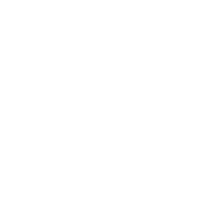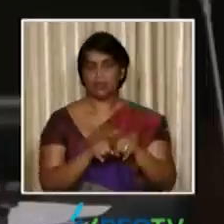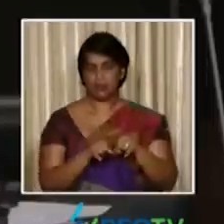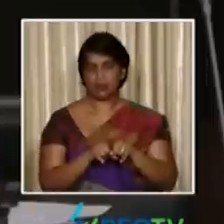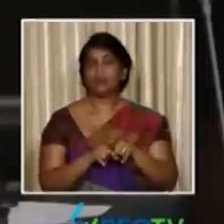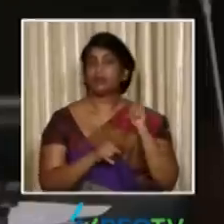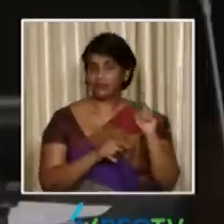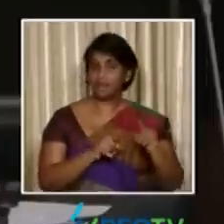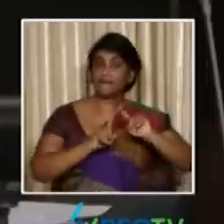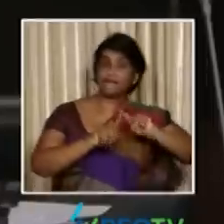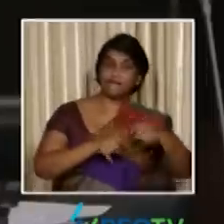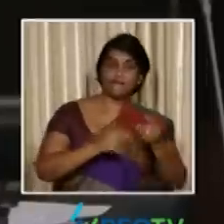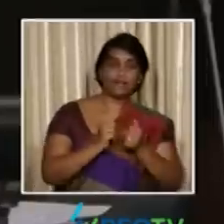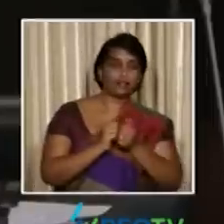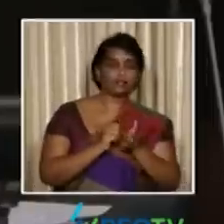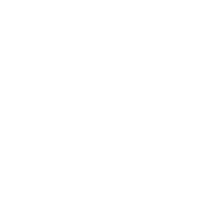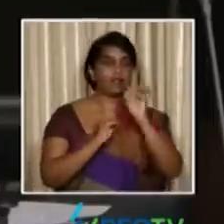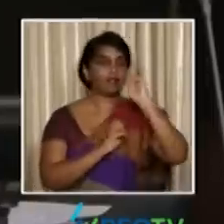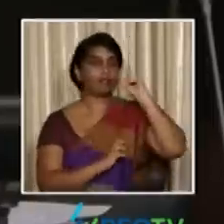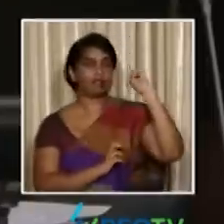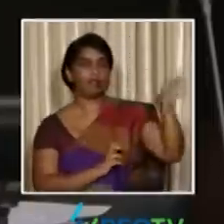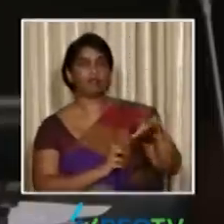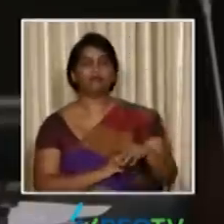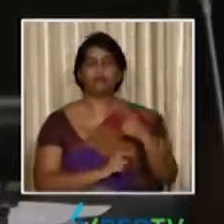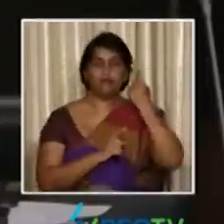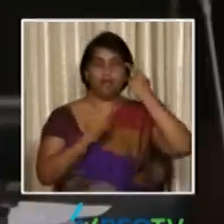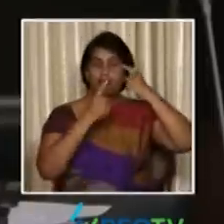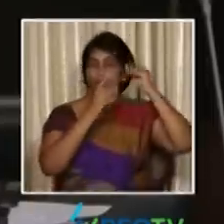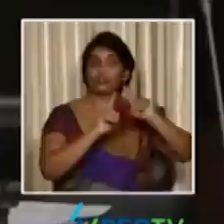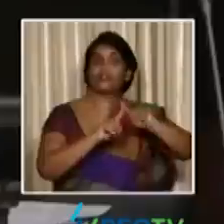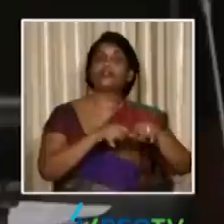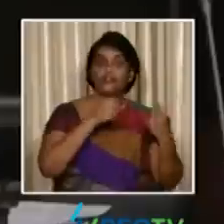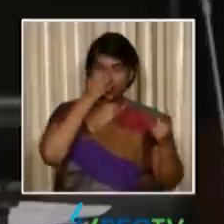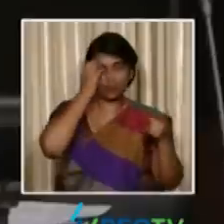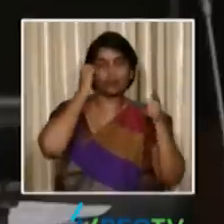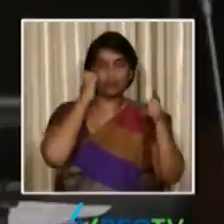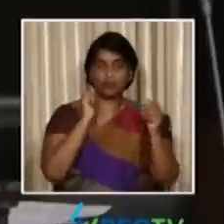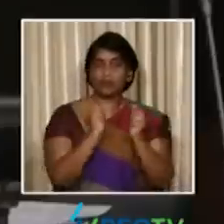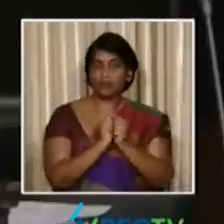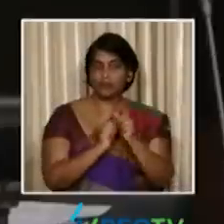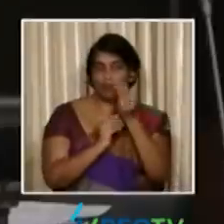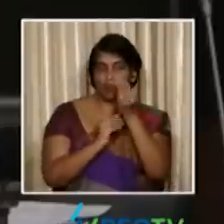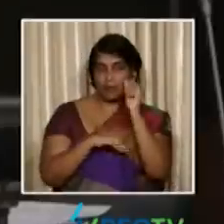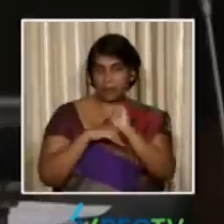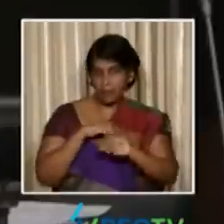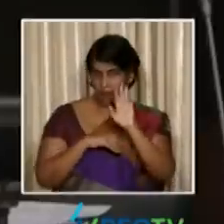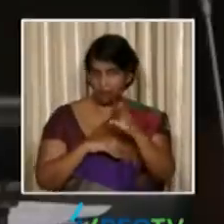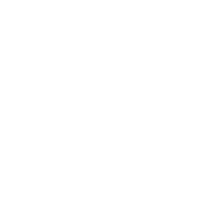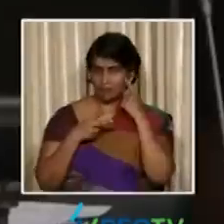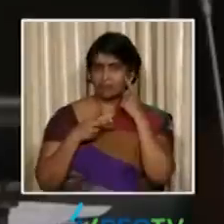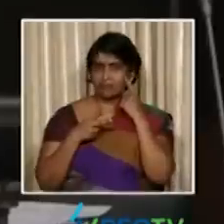සඳහා මේ වෙනත් පැත්තකට වෙනත් ගලක් විසි කරලා අවධානය වෙනත් පැත්තකට යොමු කරන්න තමුන්නාස දාව පොඩි ට්‍රික් එකක්ද කියලා එක